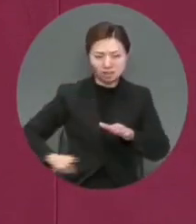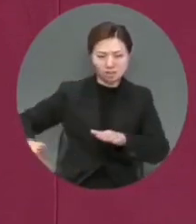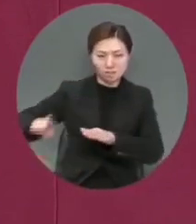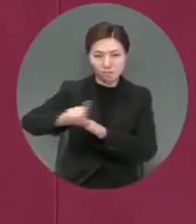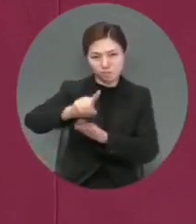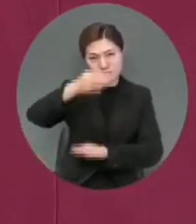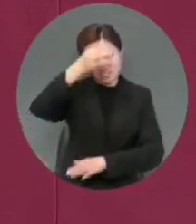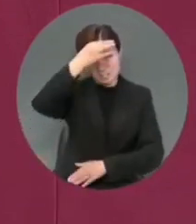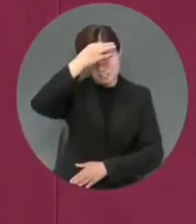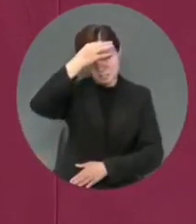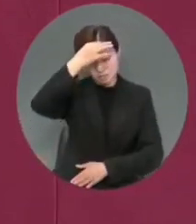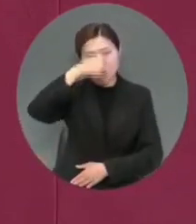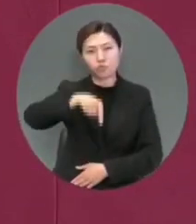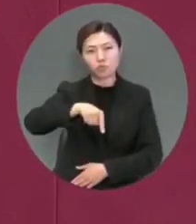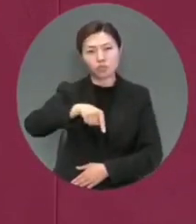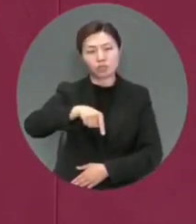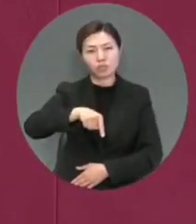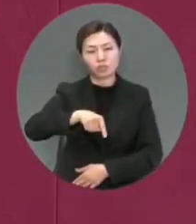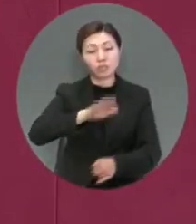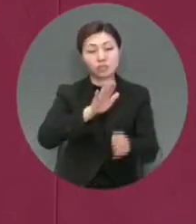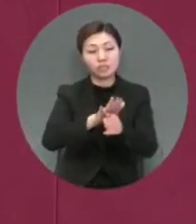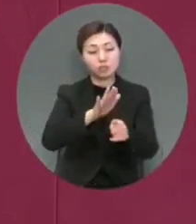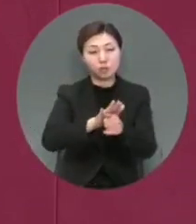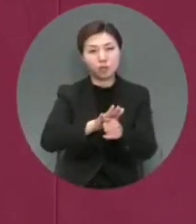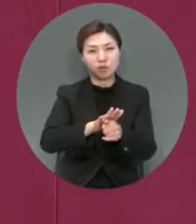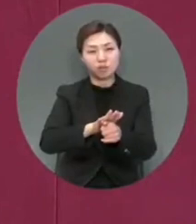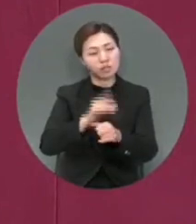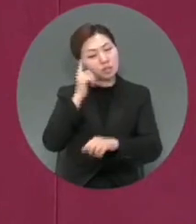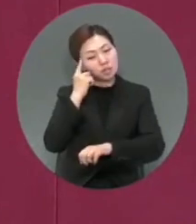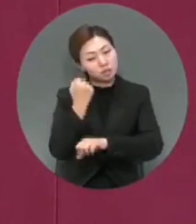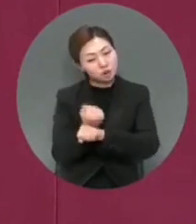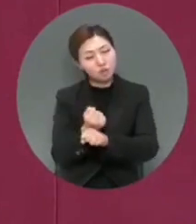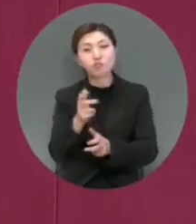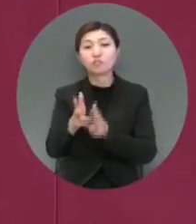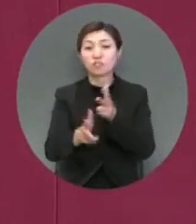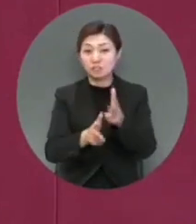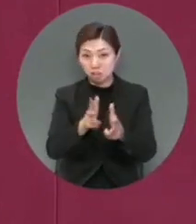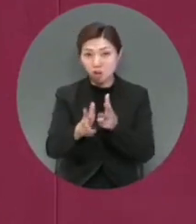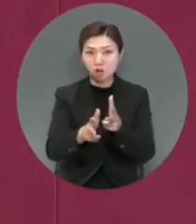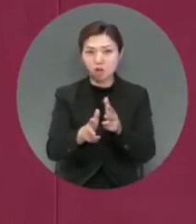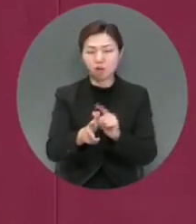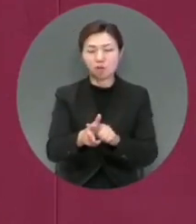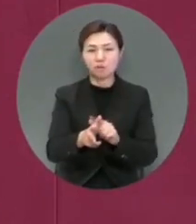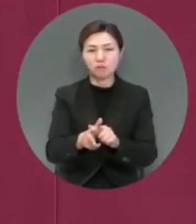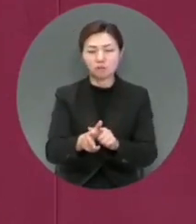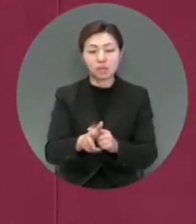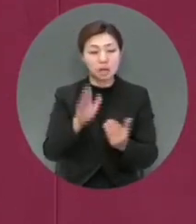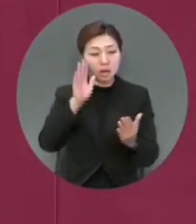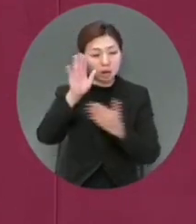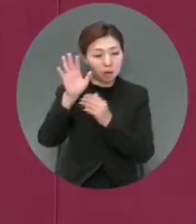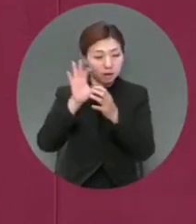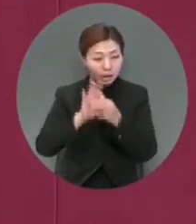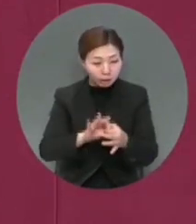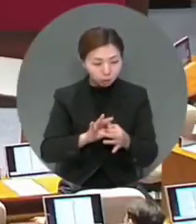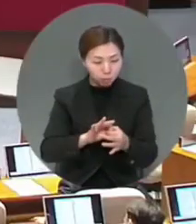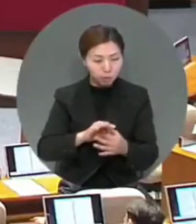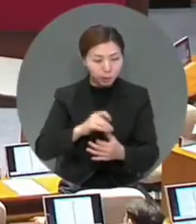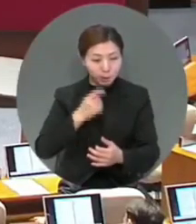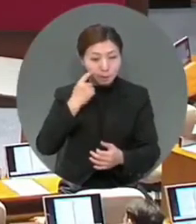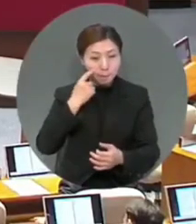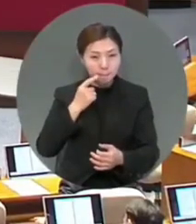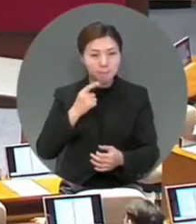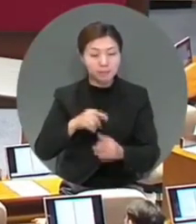국가 재정 R&D는 앞으로도 계속 발굴 확대하여 미래 성장 동력을